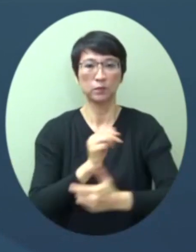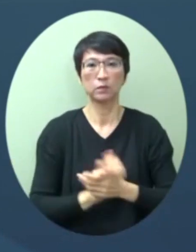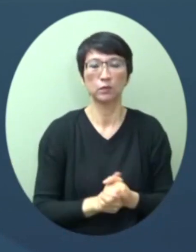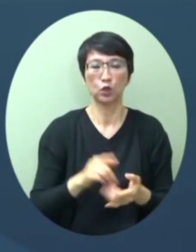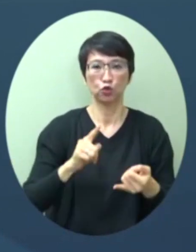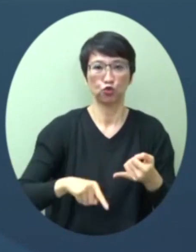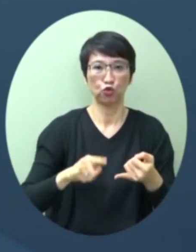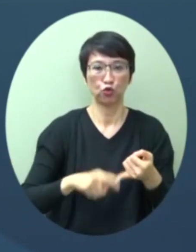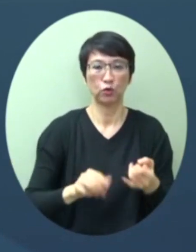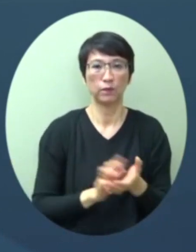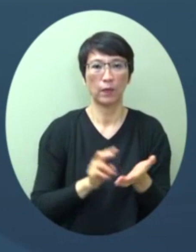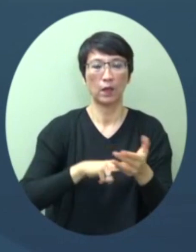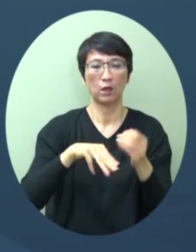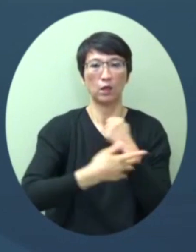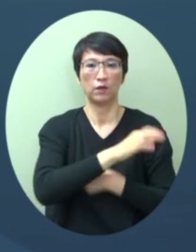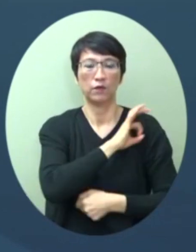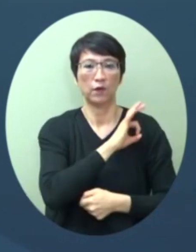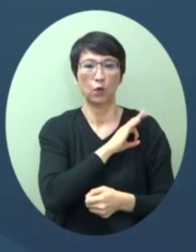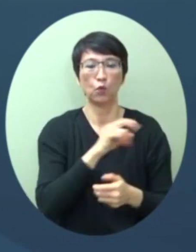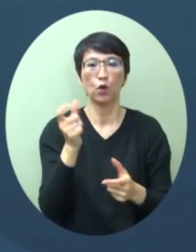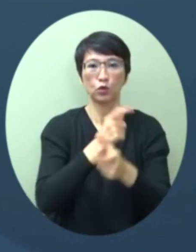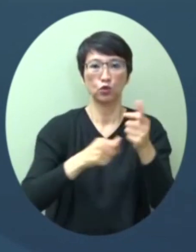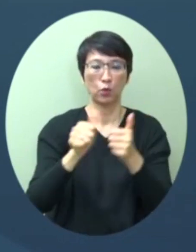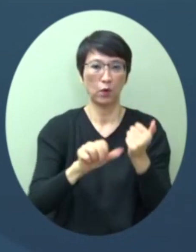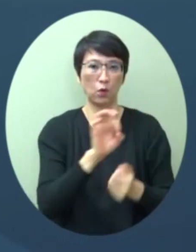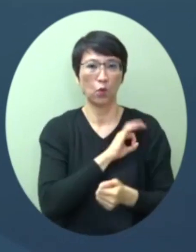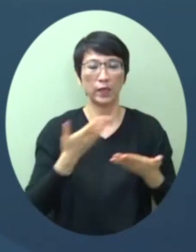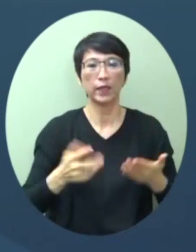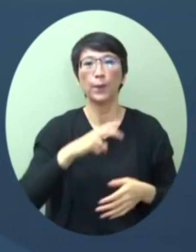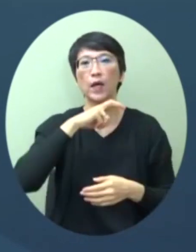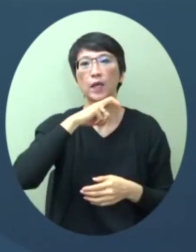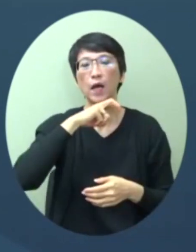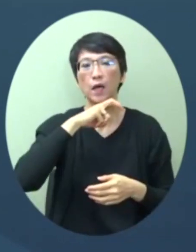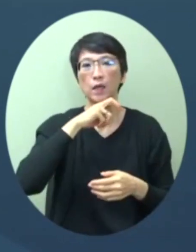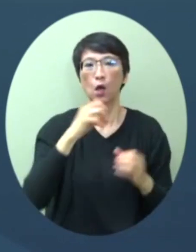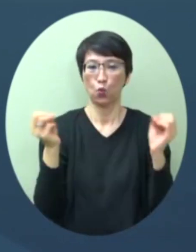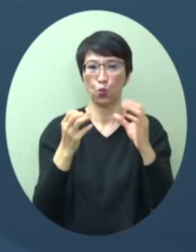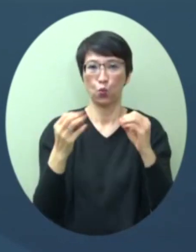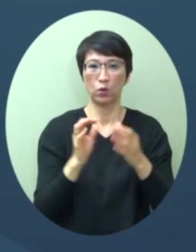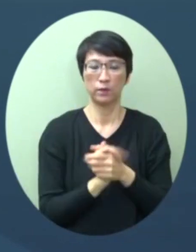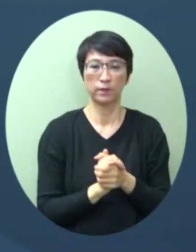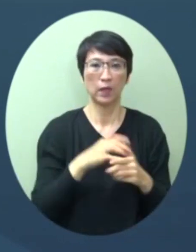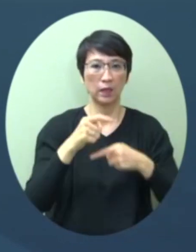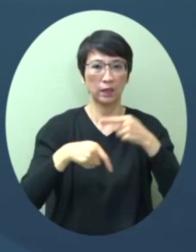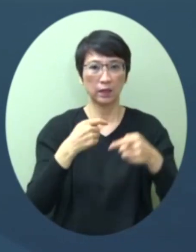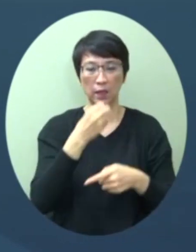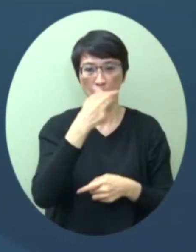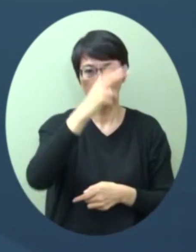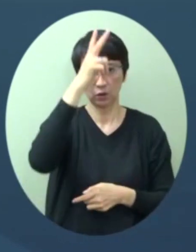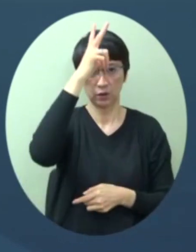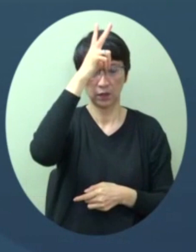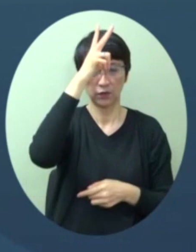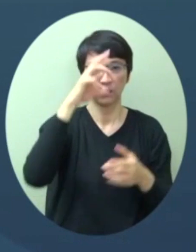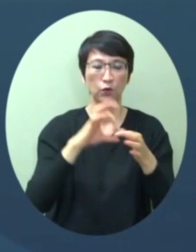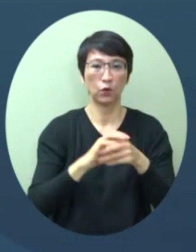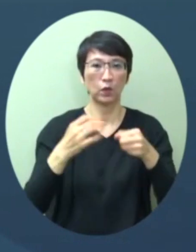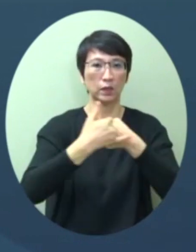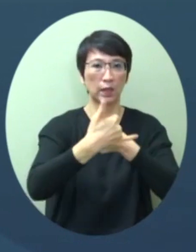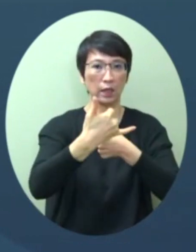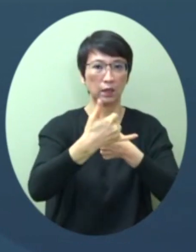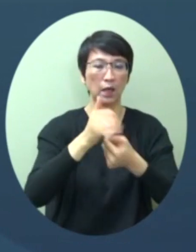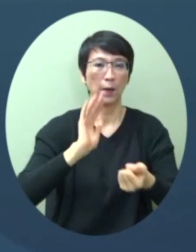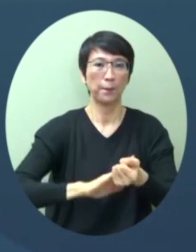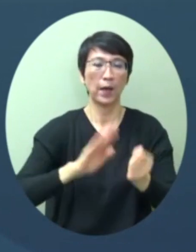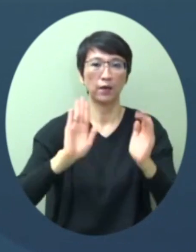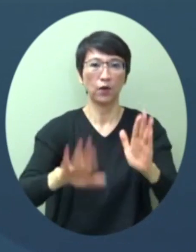最后立法会财务委员会将会在今天下午举行会议審议特区政府就第六轮